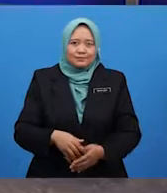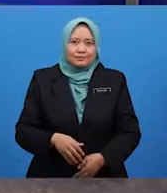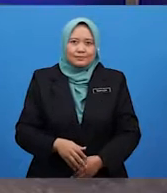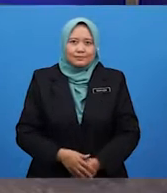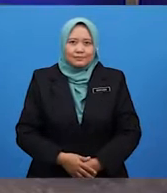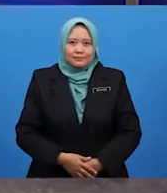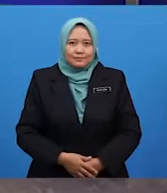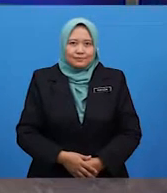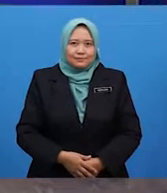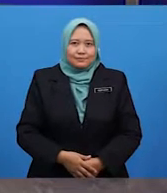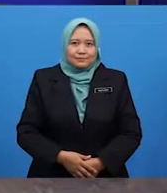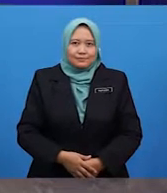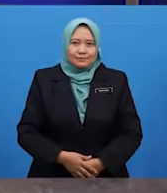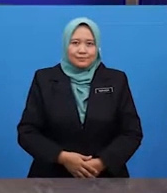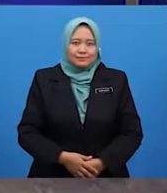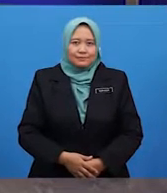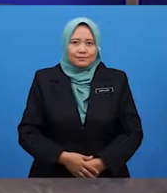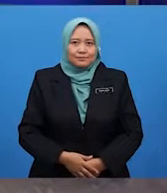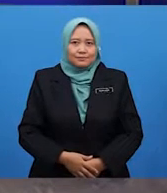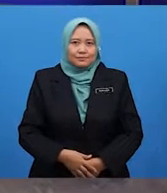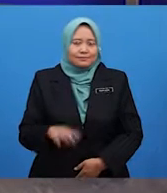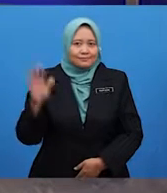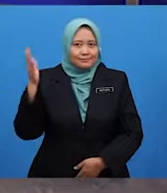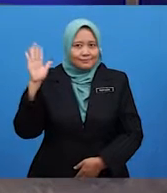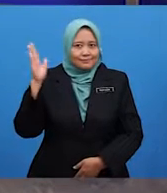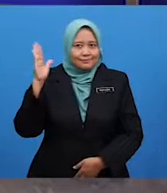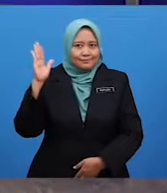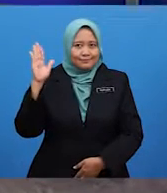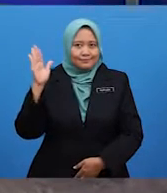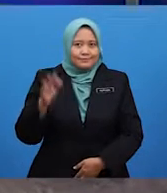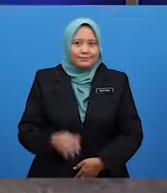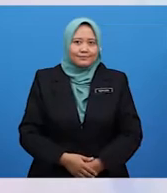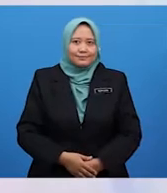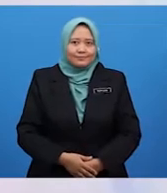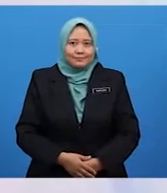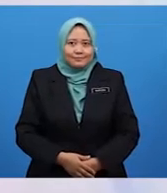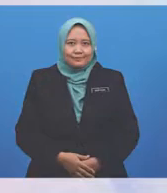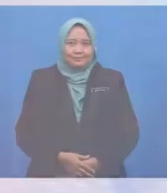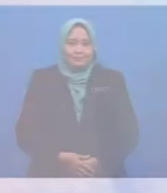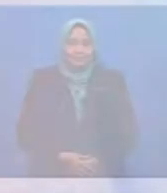Canvas SV. Jumpa Assalamualaikum. Jumpa lagi. Bye.